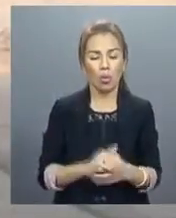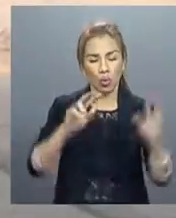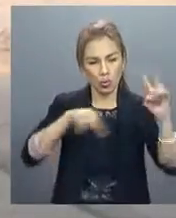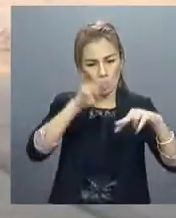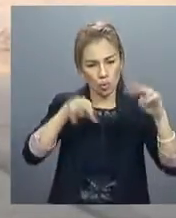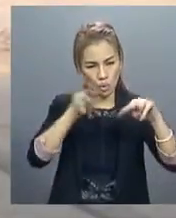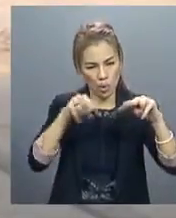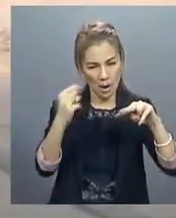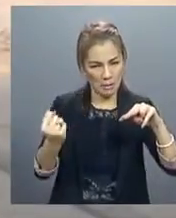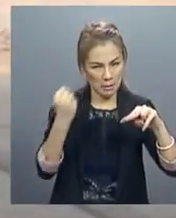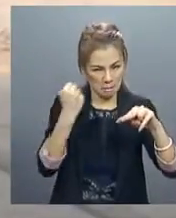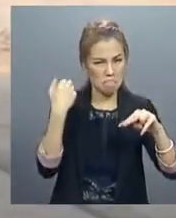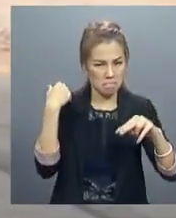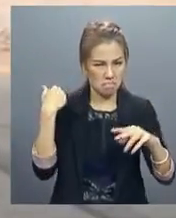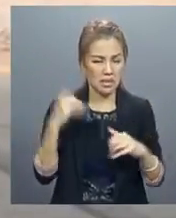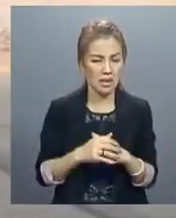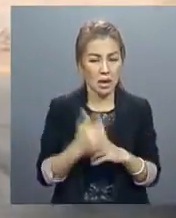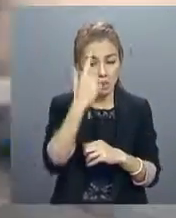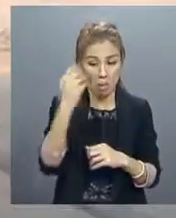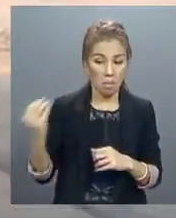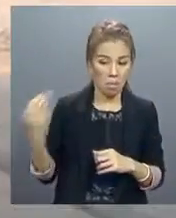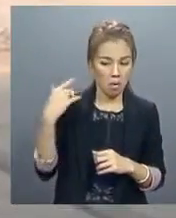ความปลอดภัยอย่างเข้มงวดหลังได้รับรายงาน